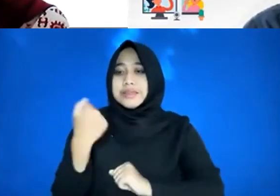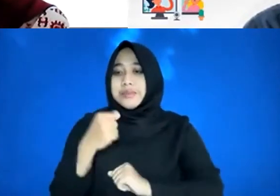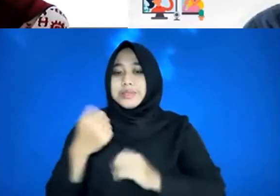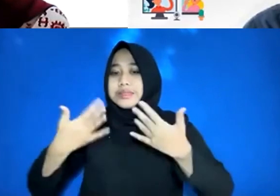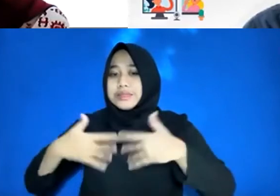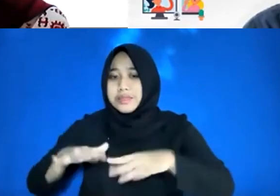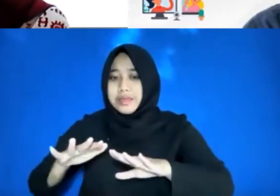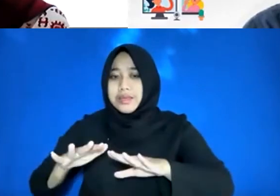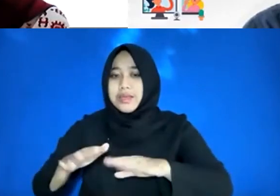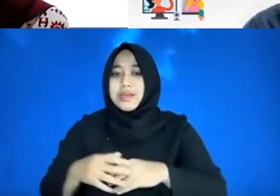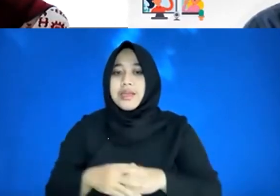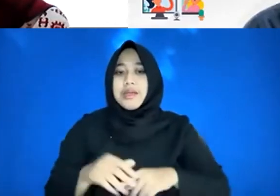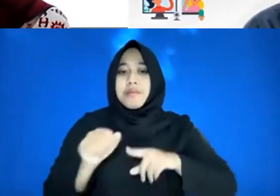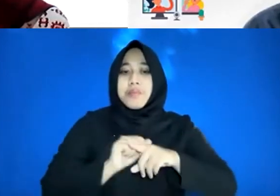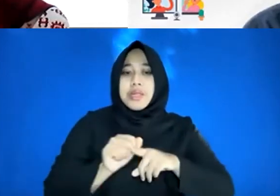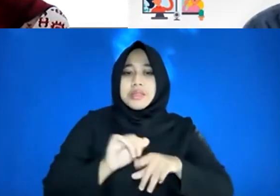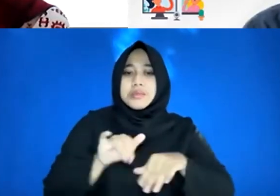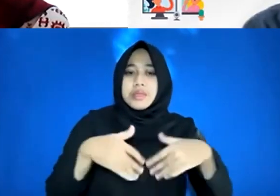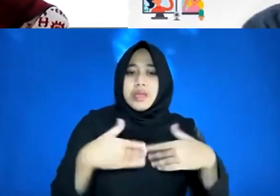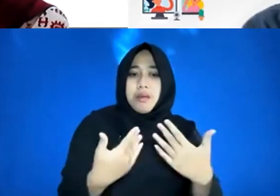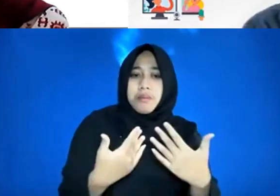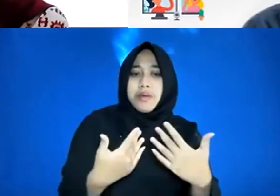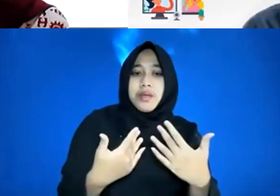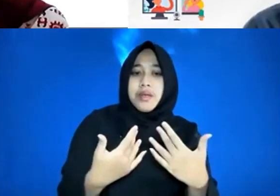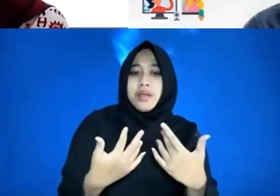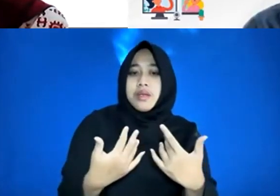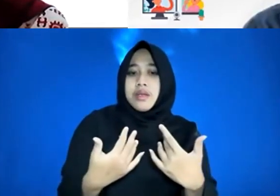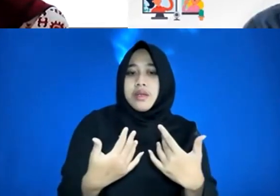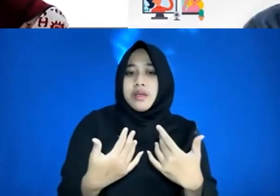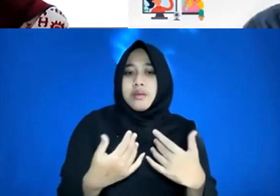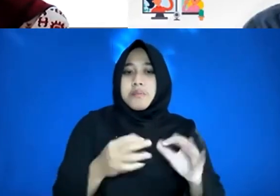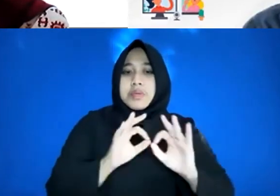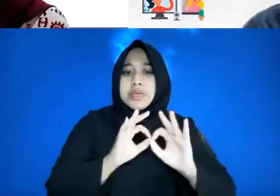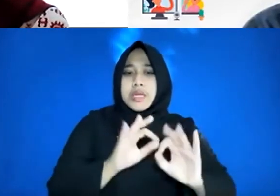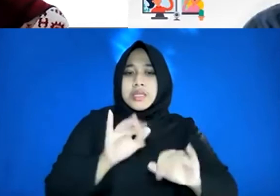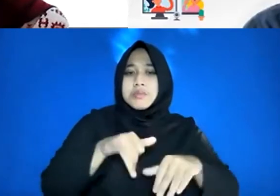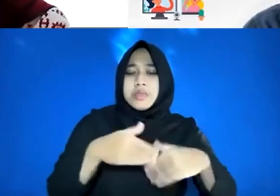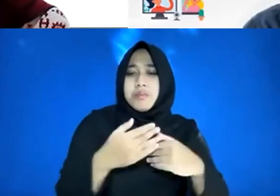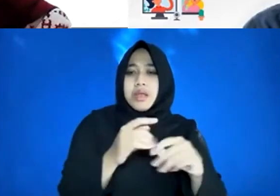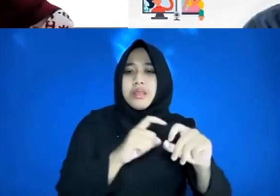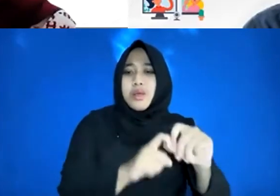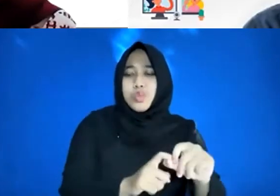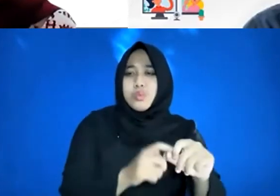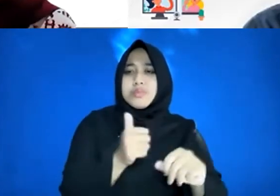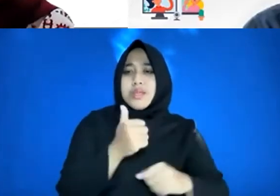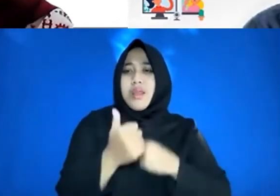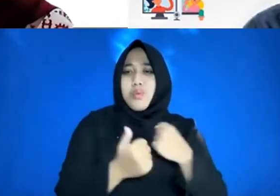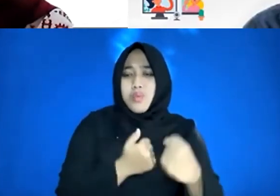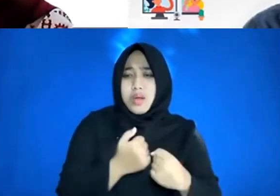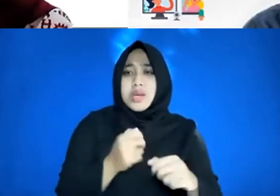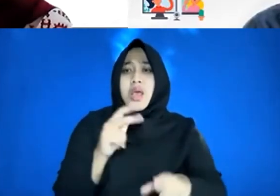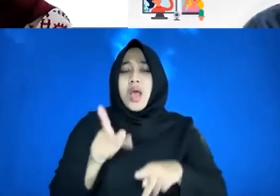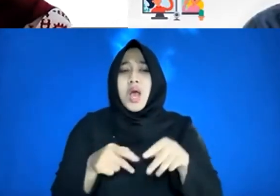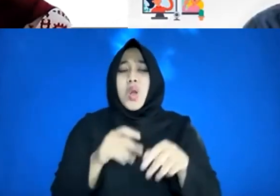harus butuh treatment seperti apa harus butuh pendekatan seperti apa untuk bisa melakukan itu. Sehingga memang kalau